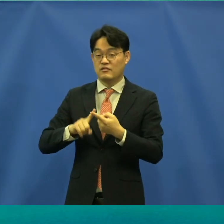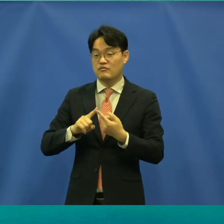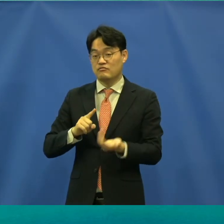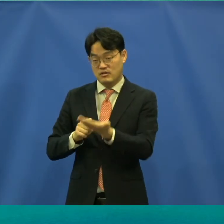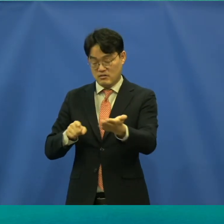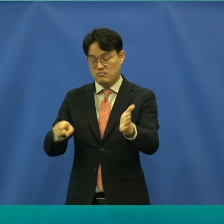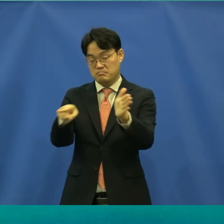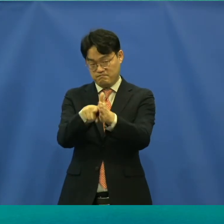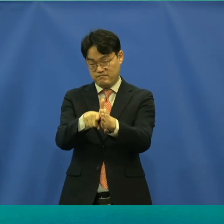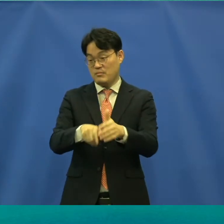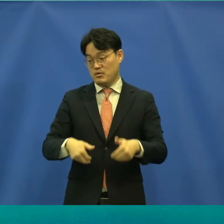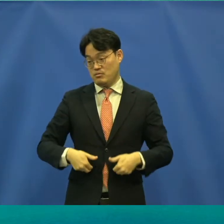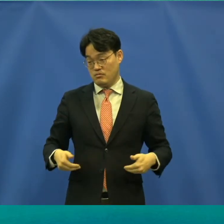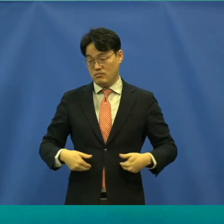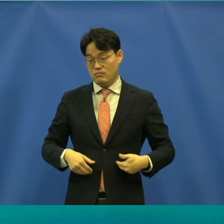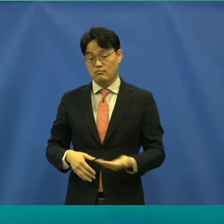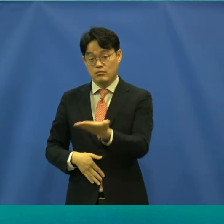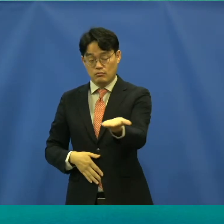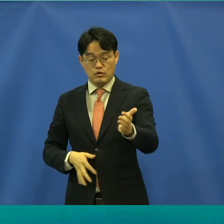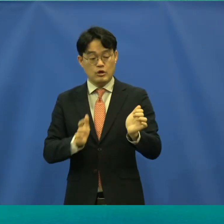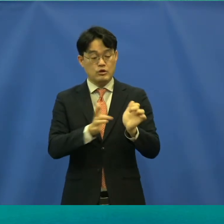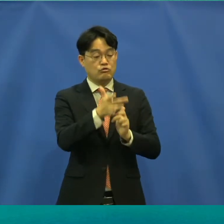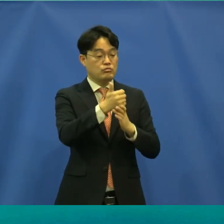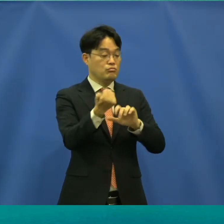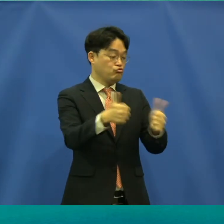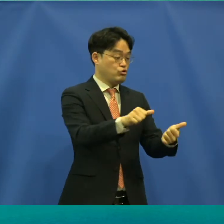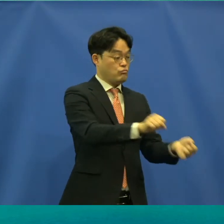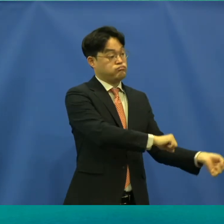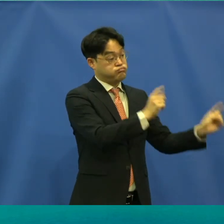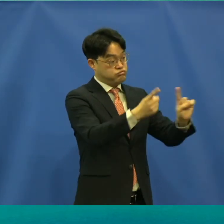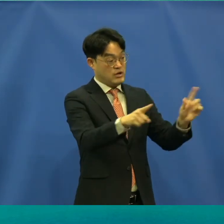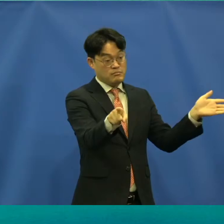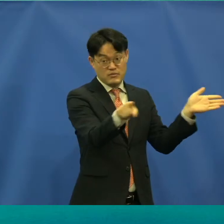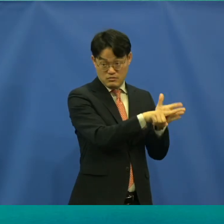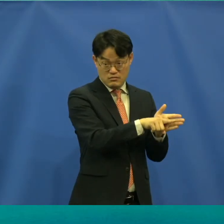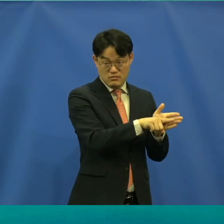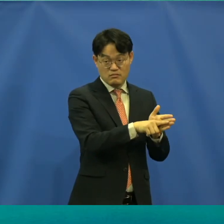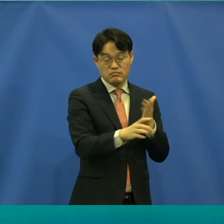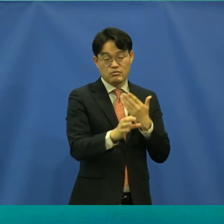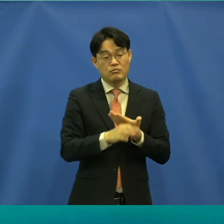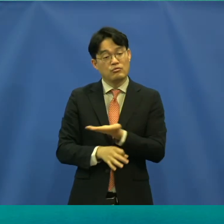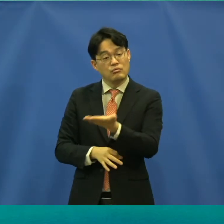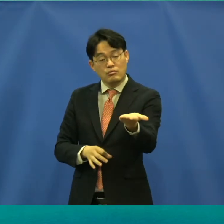예수의 부활을 믿는다면 물고기 뱃속의 3일의 생존은 아무것도 아닙니다.